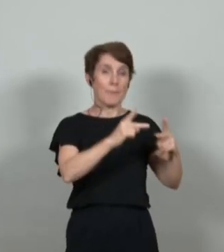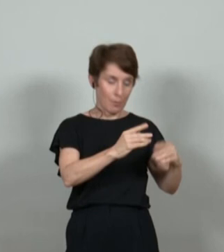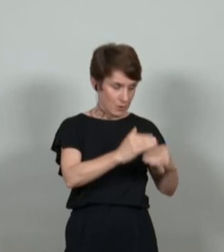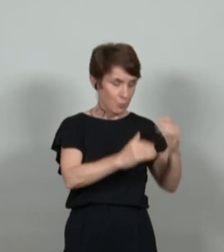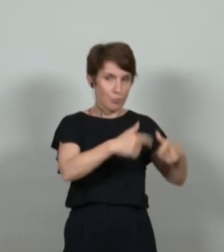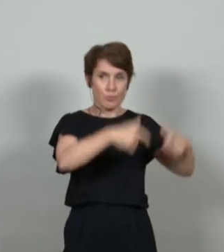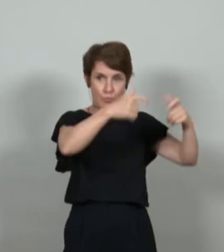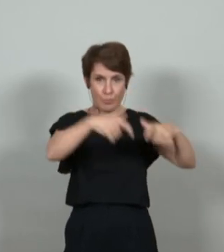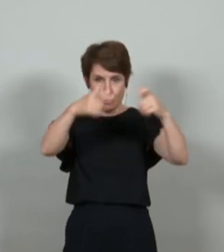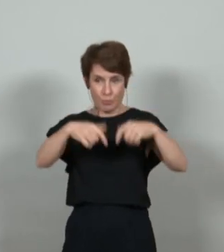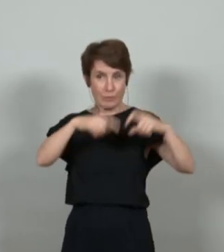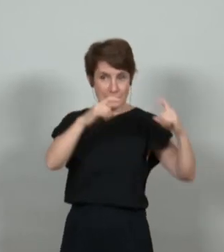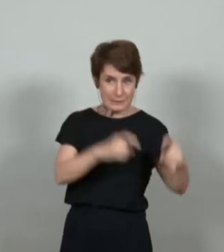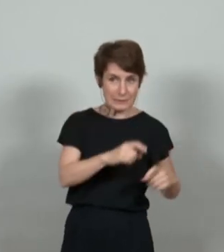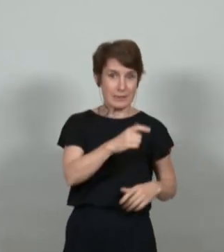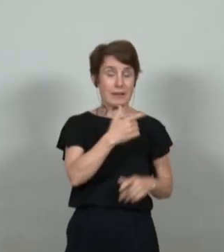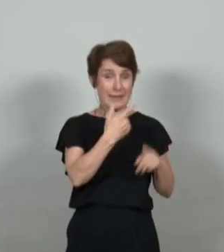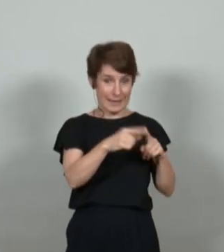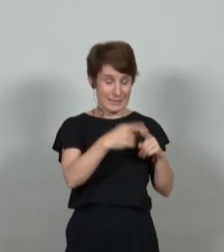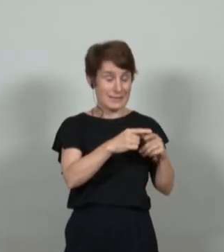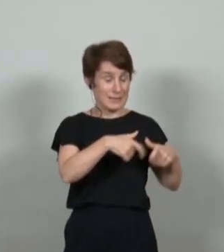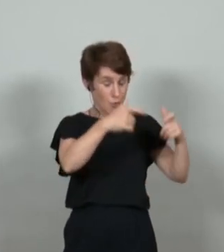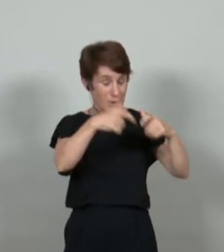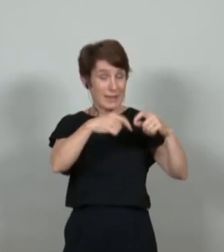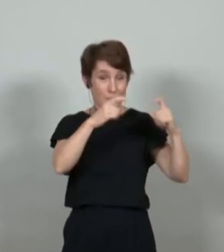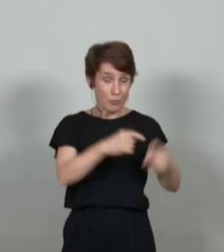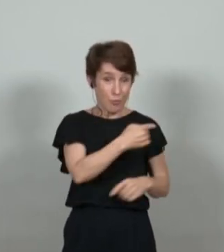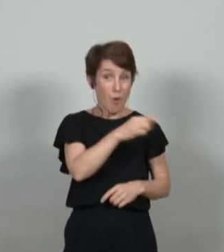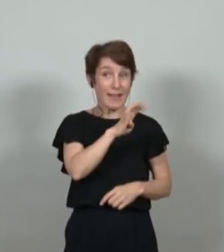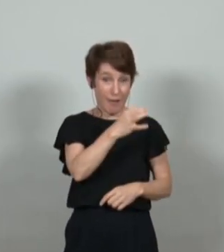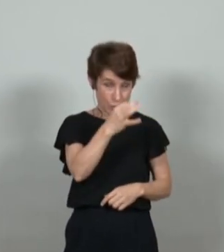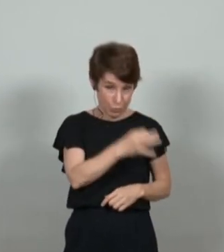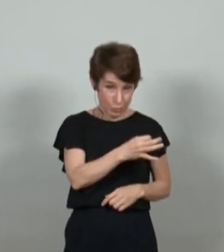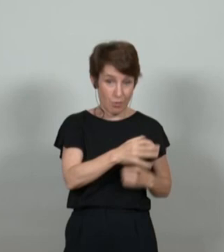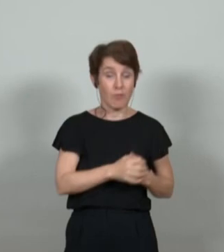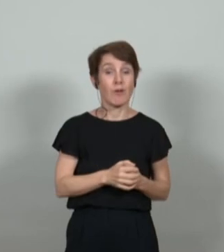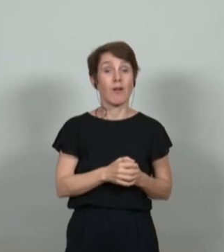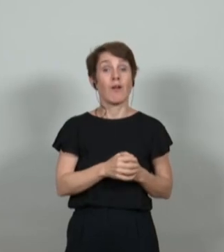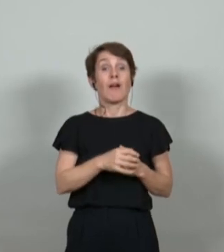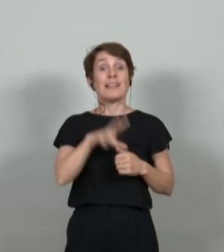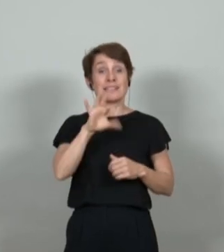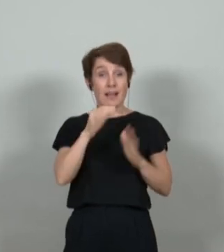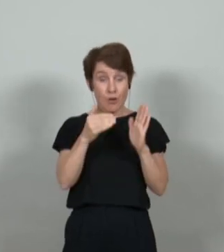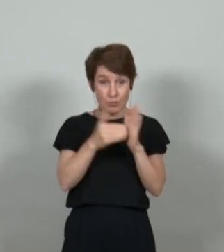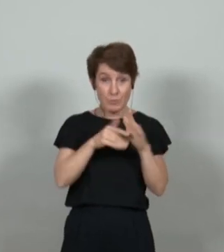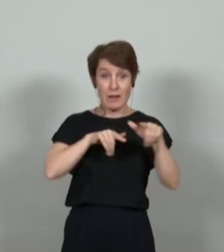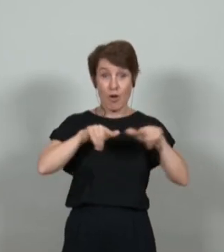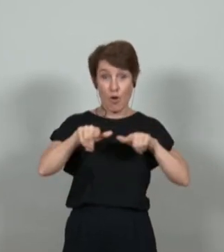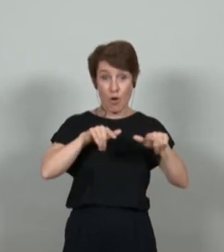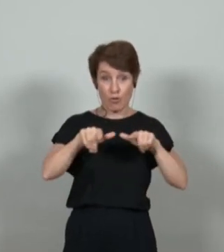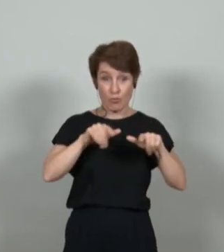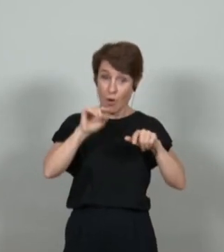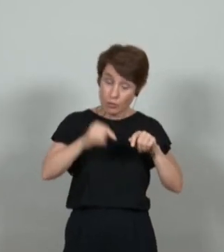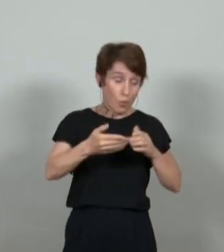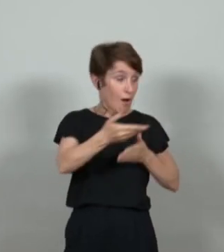millions de nos concitoyens sont en précarité énergétique 50000 logements doivent être remplacés